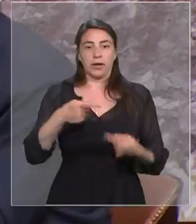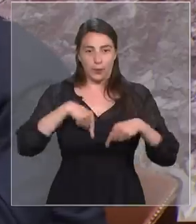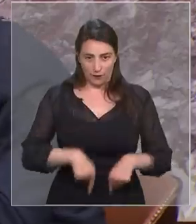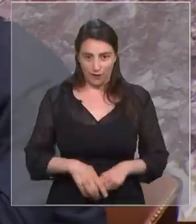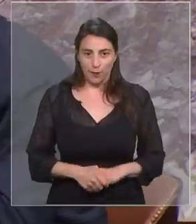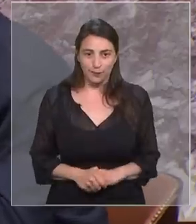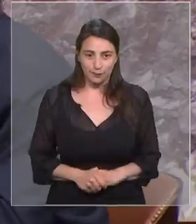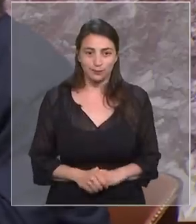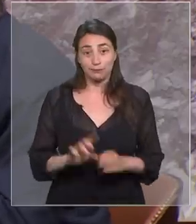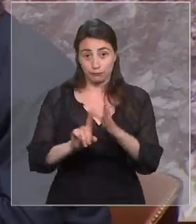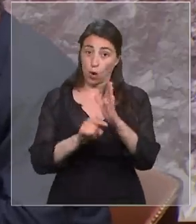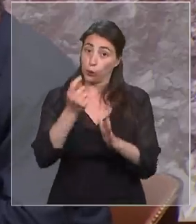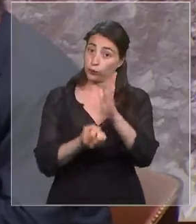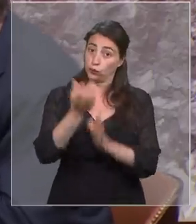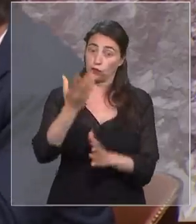démocratique.